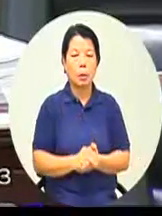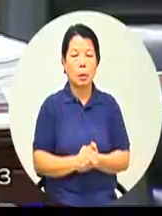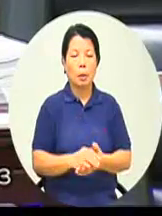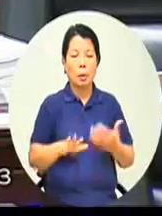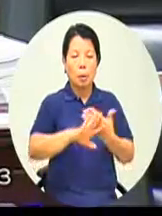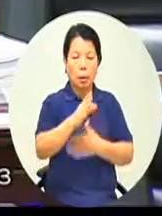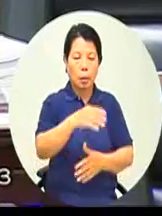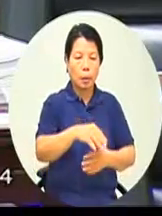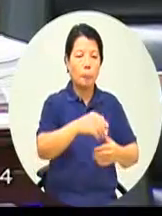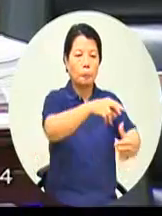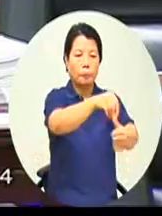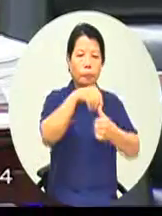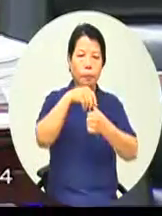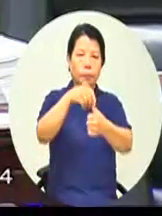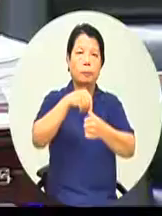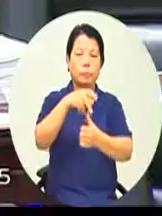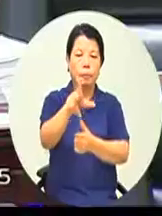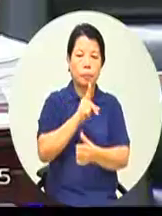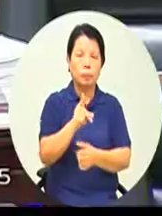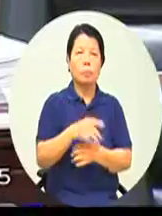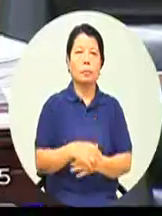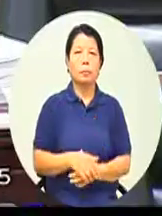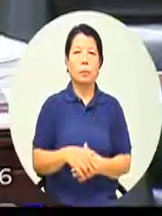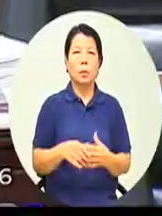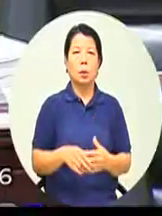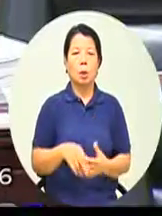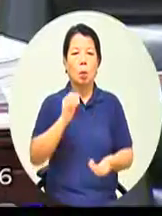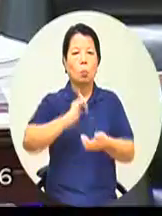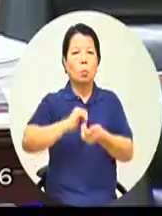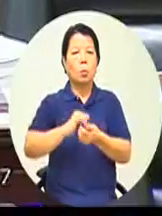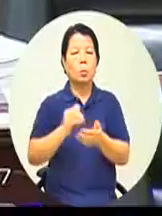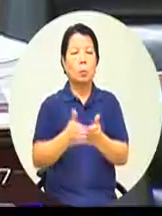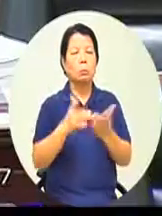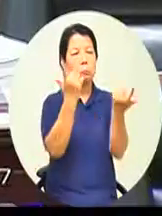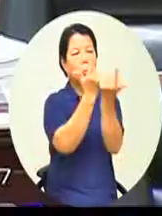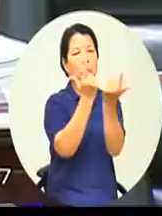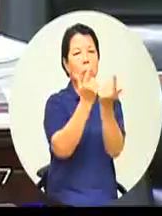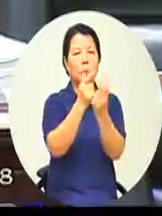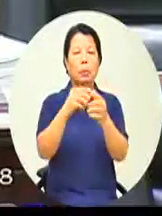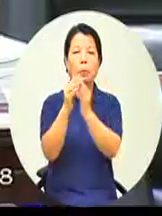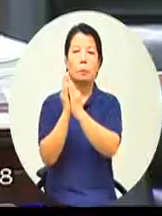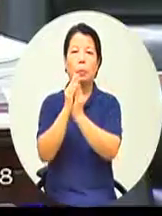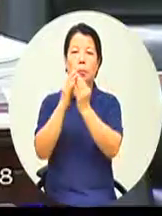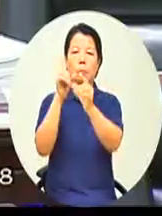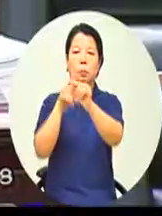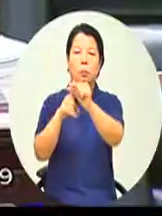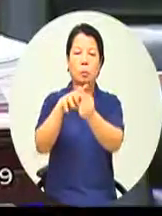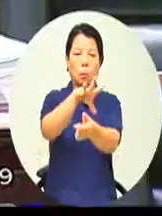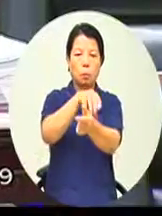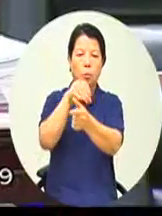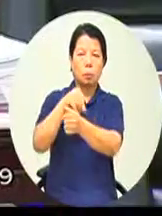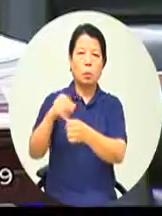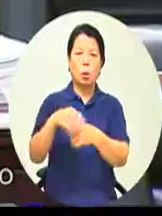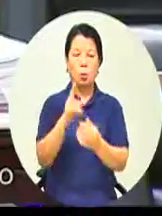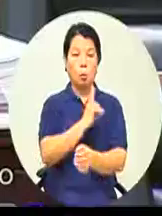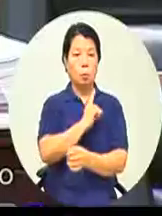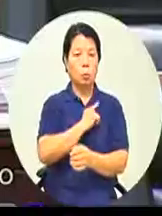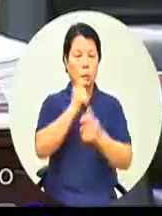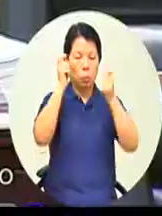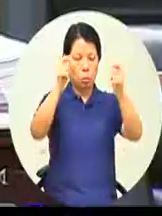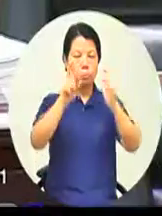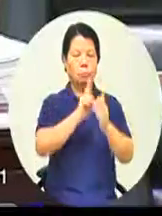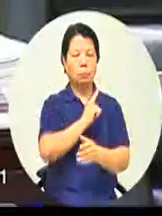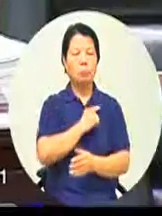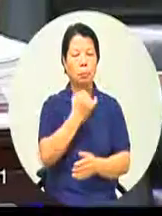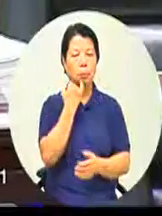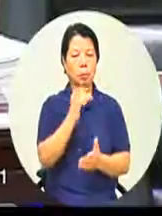调。吼，其实无啥物了，咱也无一定爱学台北、台中哦，汤啦。咱高雄家己的品牌，咱像咧看